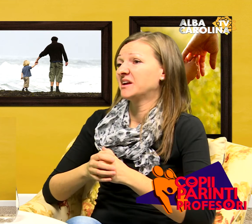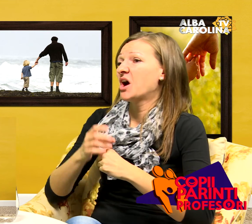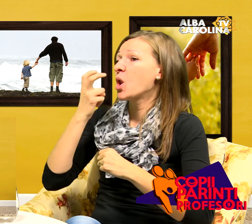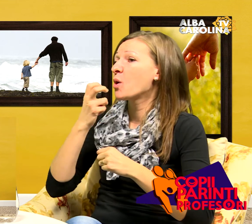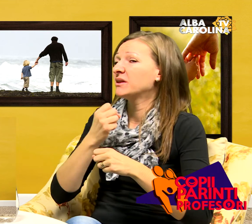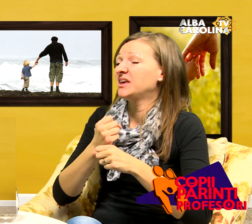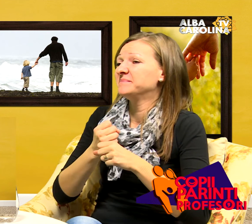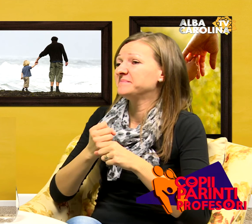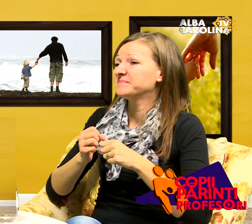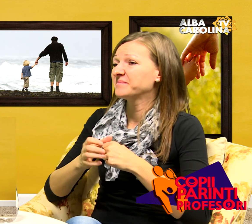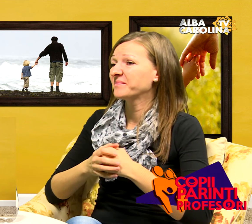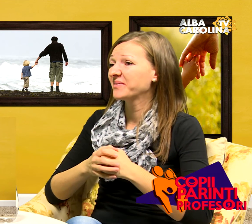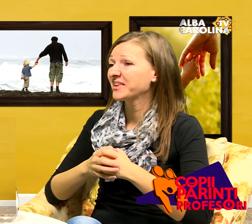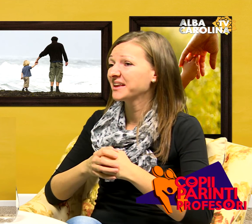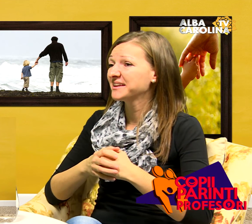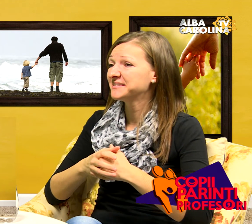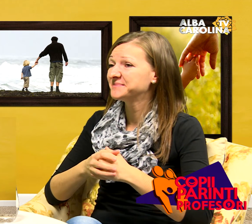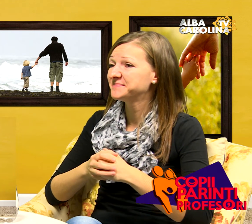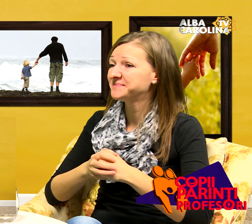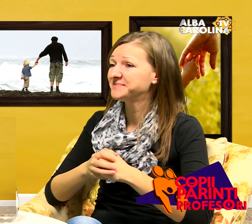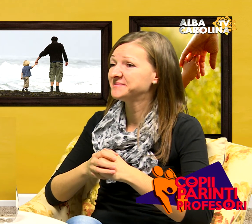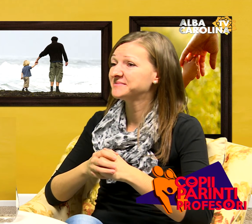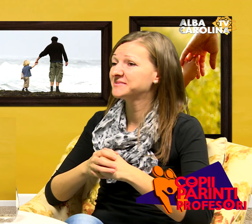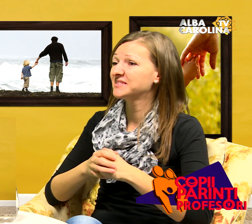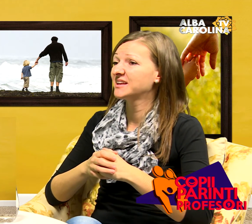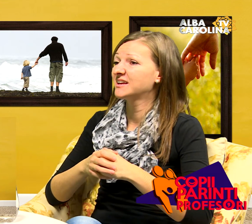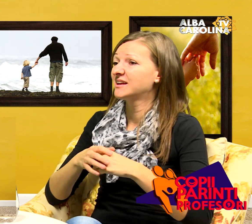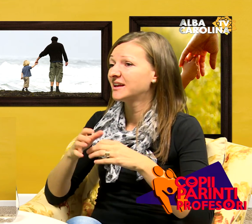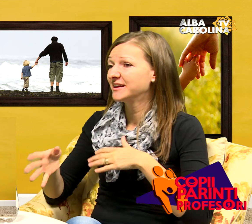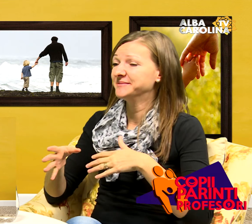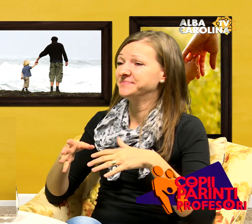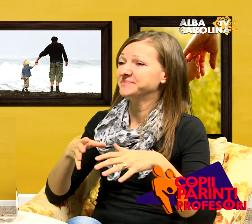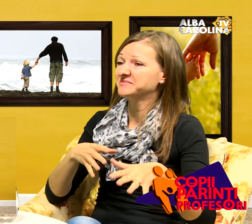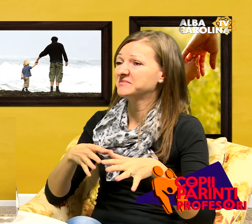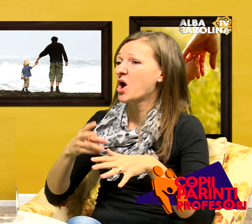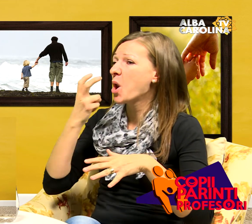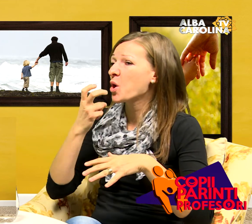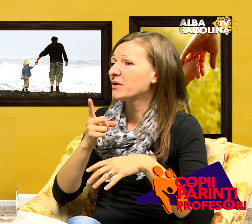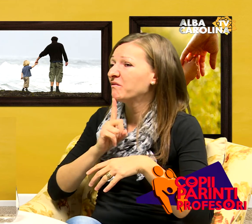Da, se ocupă mult și o duce la logopedie, la